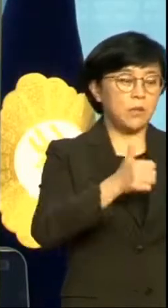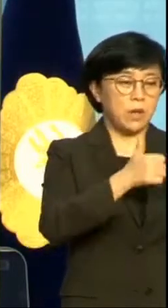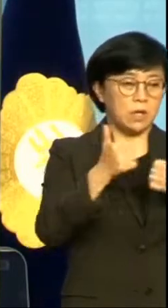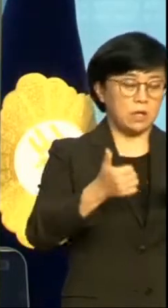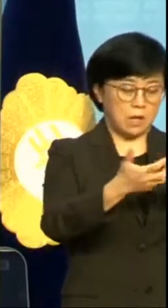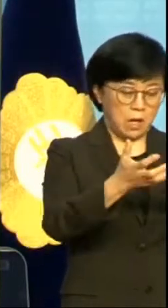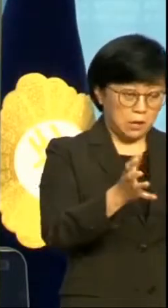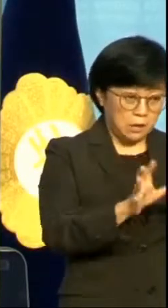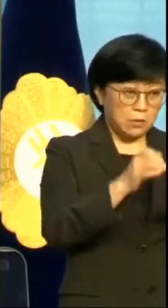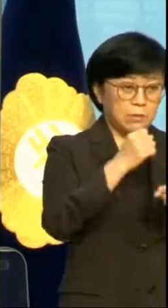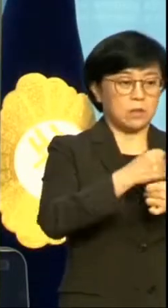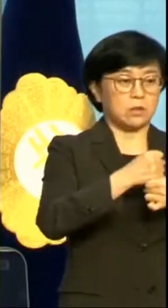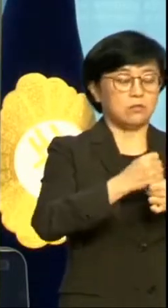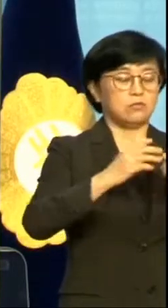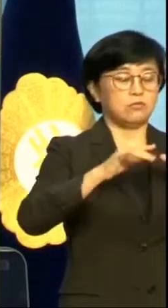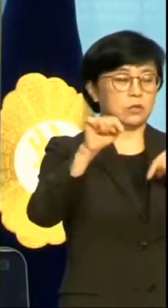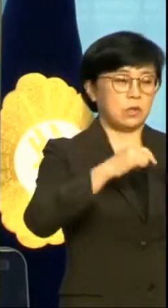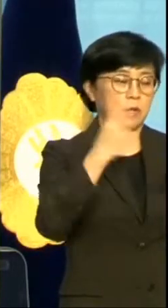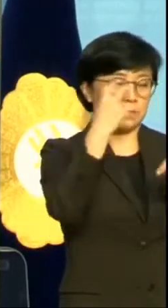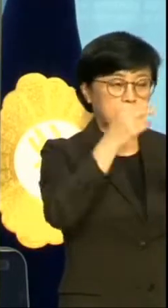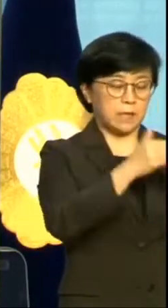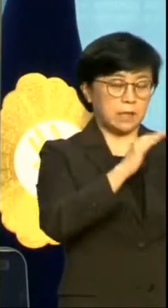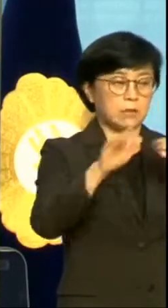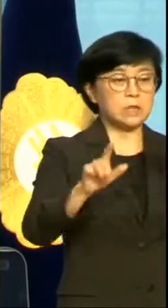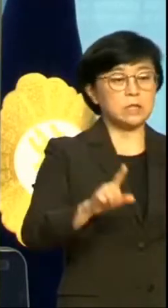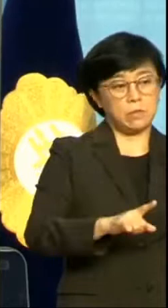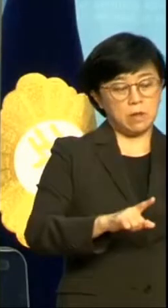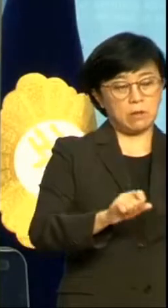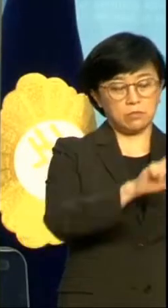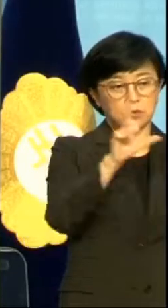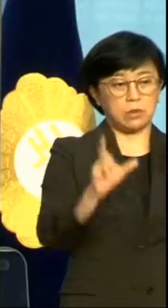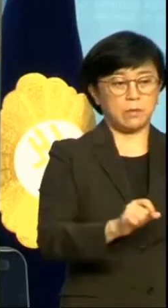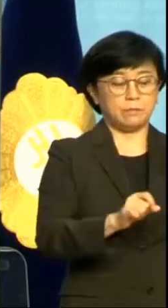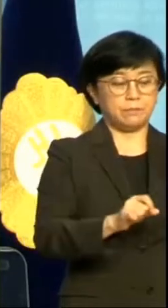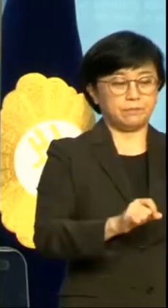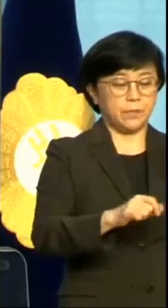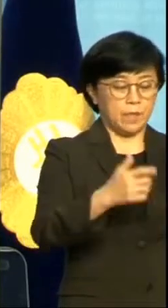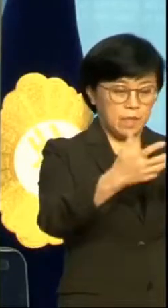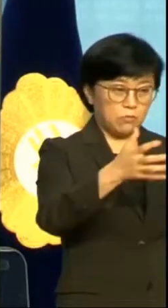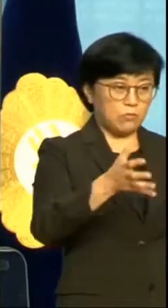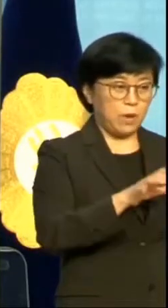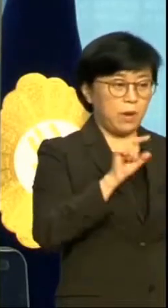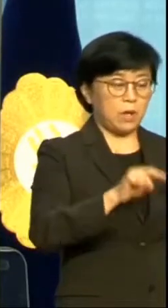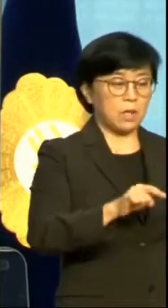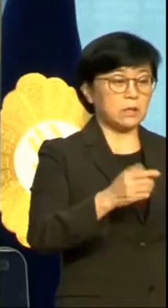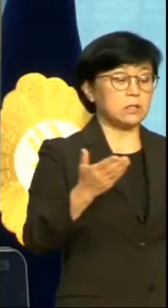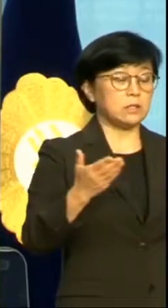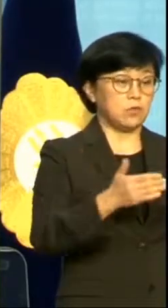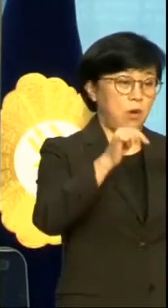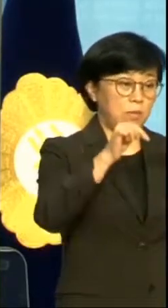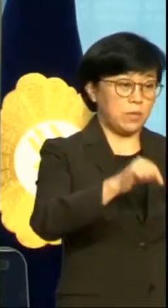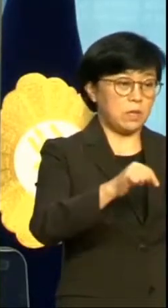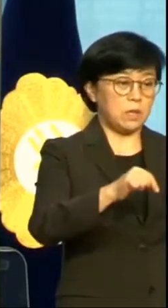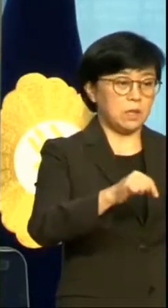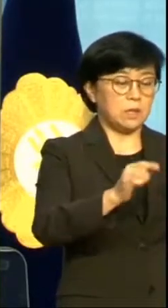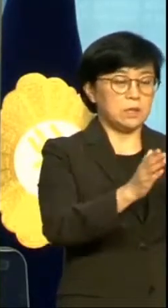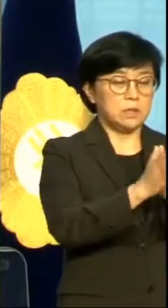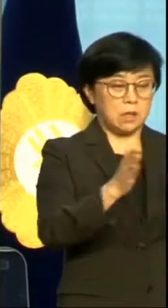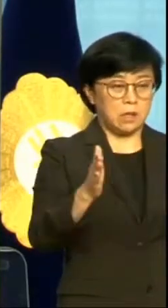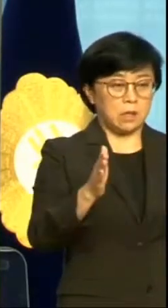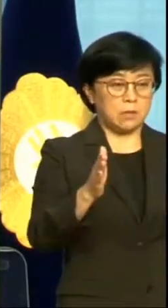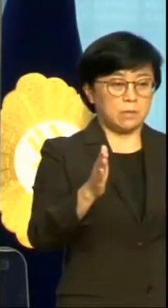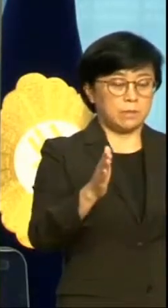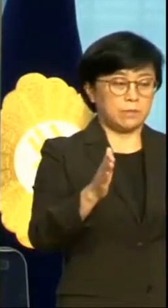씁니다 국정감사가 끝나고 11월부터 워킹그룹 페이 실무 협의회 일을 시작하여